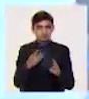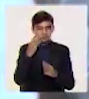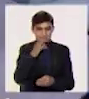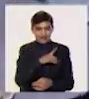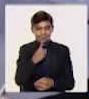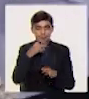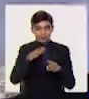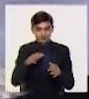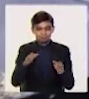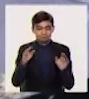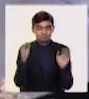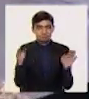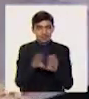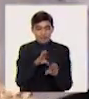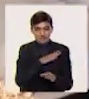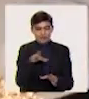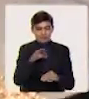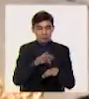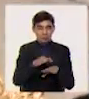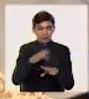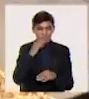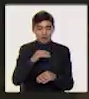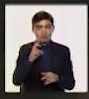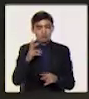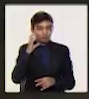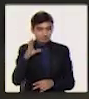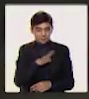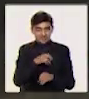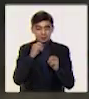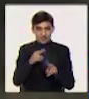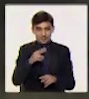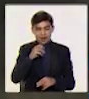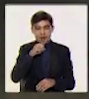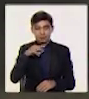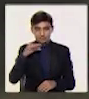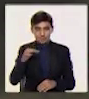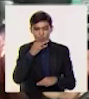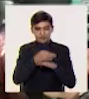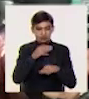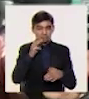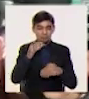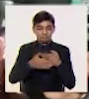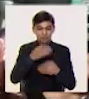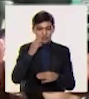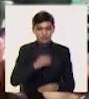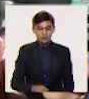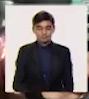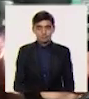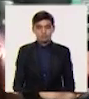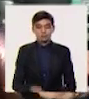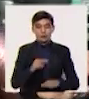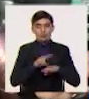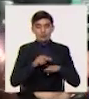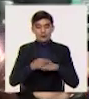жерде қамалған құстар ауру болуы мүмкін дейді. Қаулыға бағынбағандарға қатысты әкімшілік жауапкершілік те қарастырылыпты. Полицияның